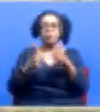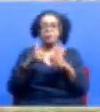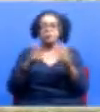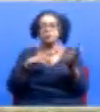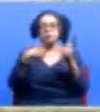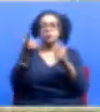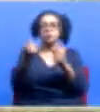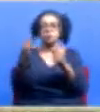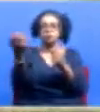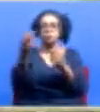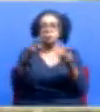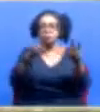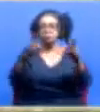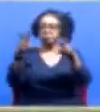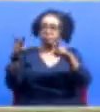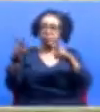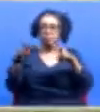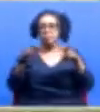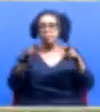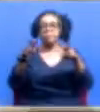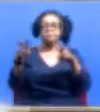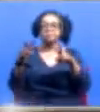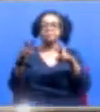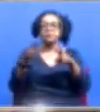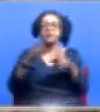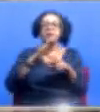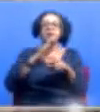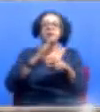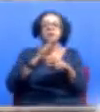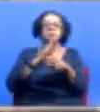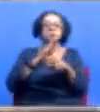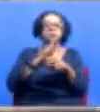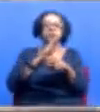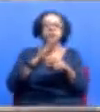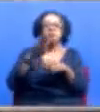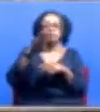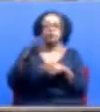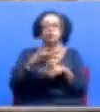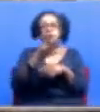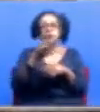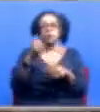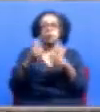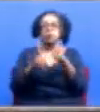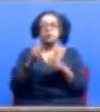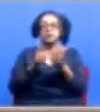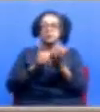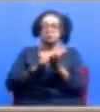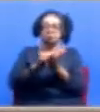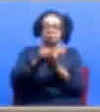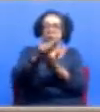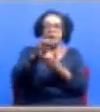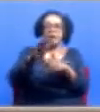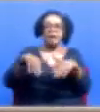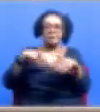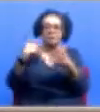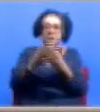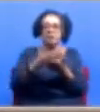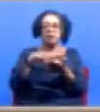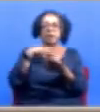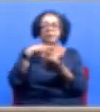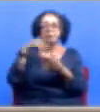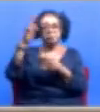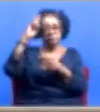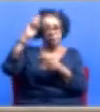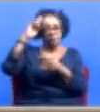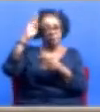kupiga mnada mali yao kutokana na deni la shilingi 4000 ndilo lilomkanyaga Austin hadi kufa. Polisi kutoka kituo cha polisi